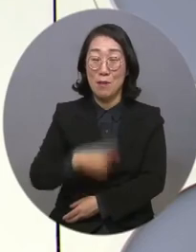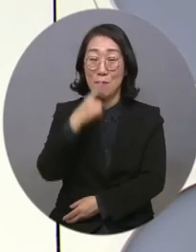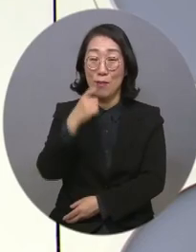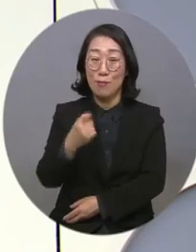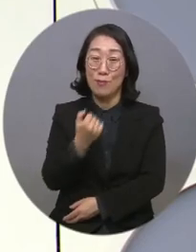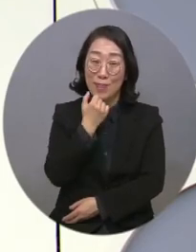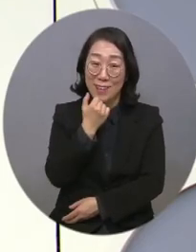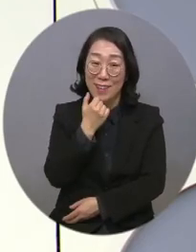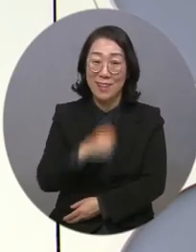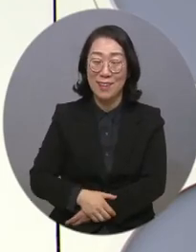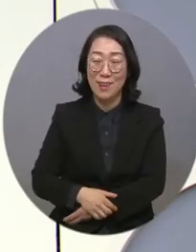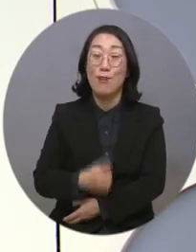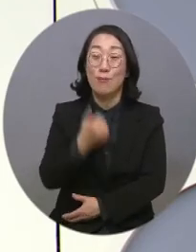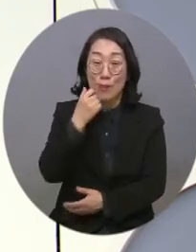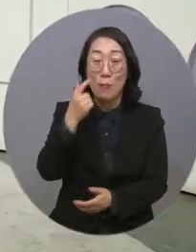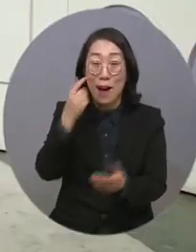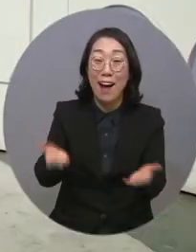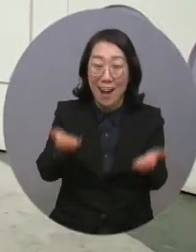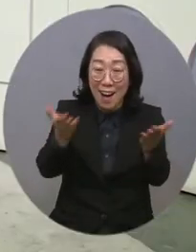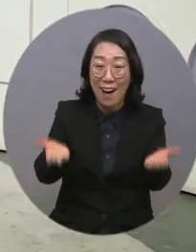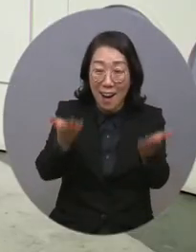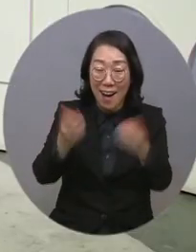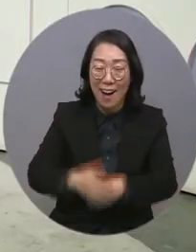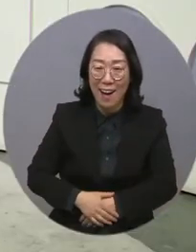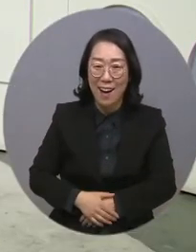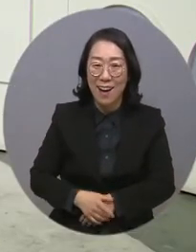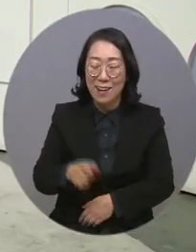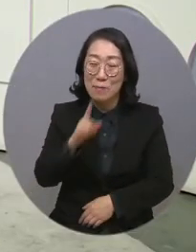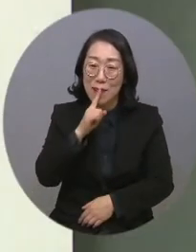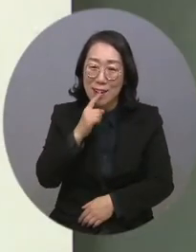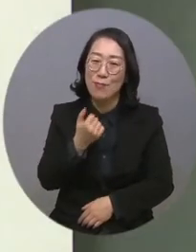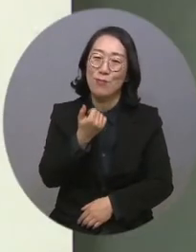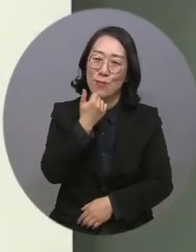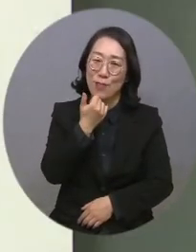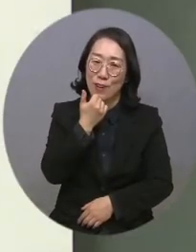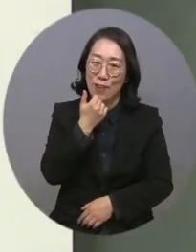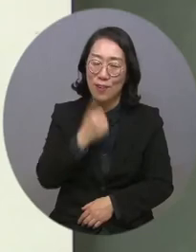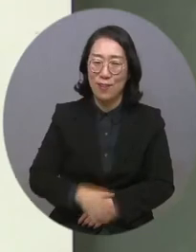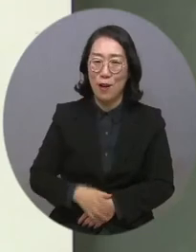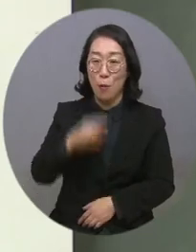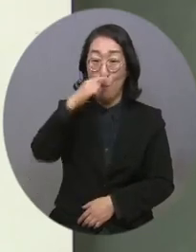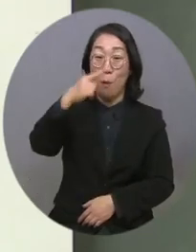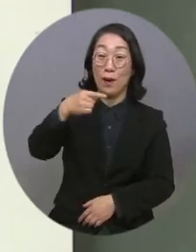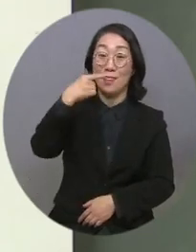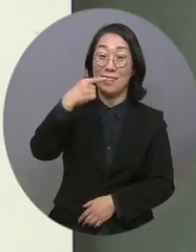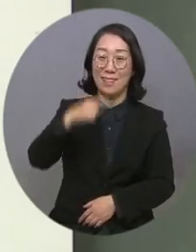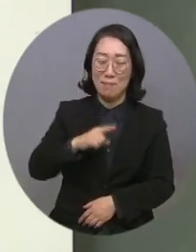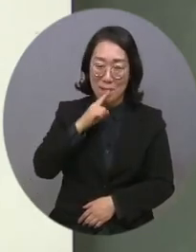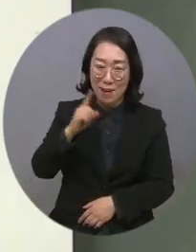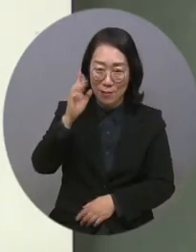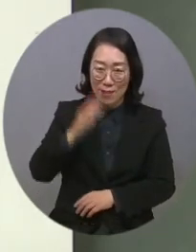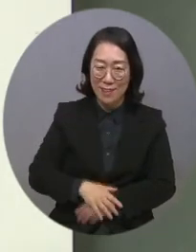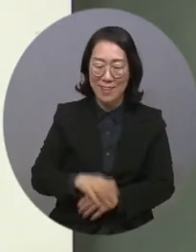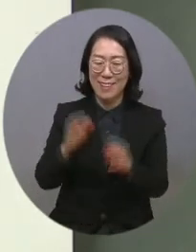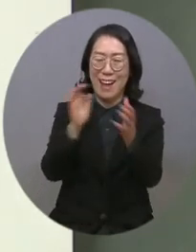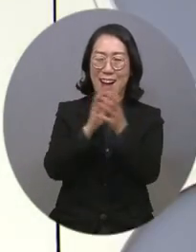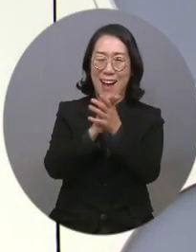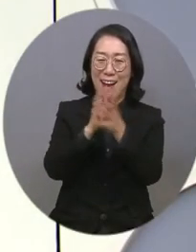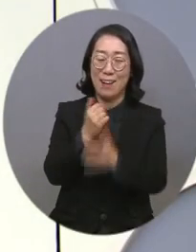한번 웃어주세요 그랬어요. 근데 그 말 자체가 우습지 않습니까? 코쿤 장군이 웃은 얘기를 했다고 그러니까 박수를 다